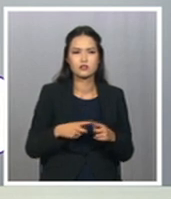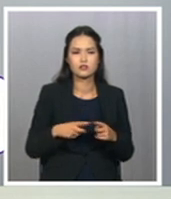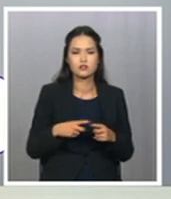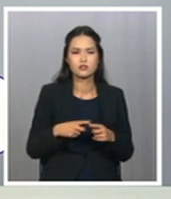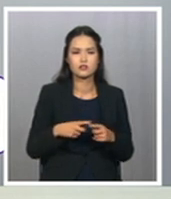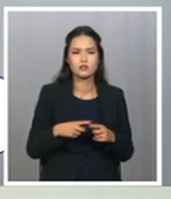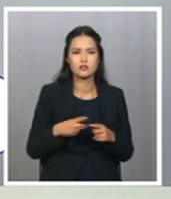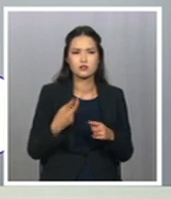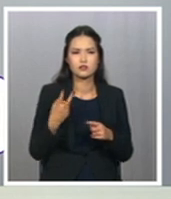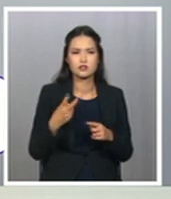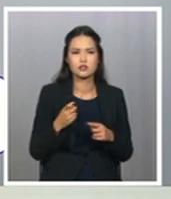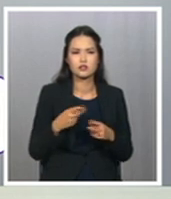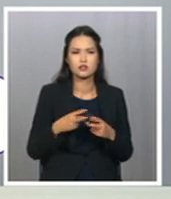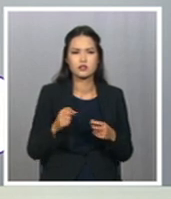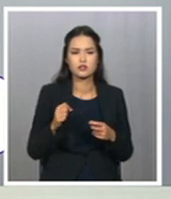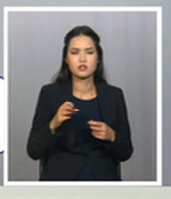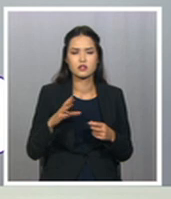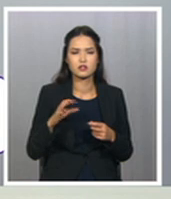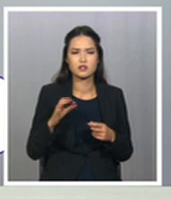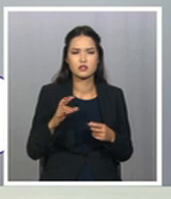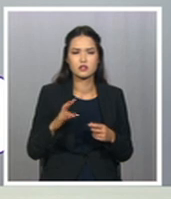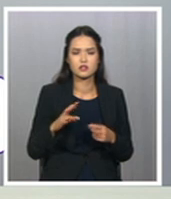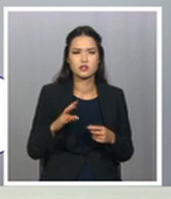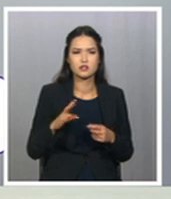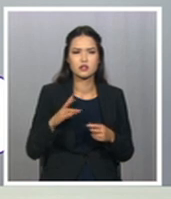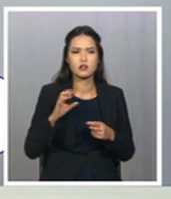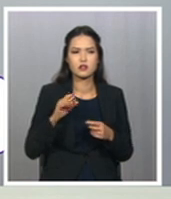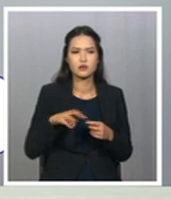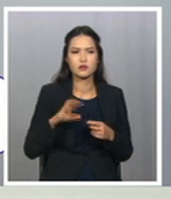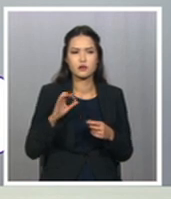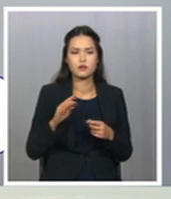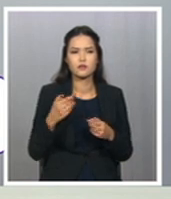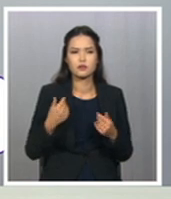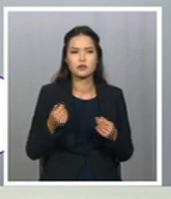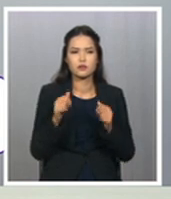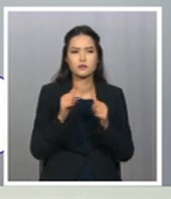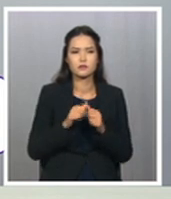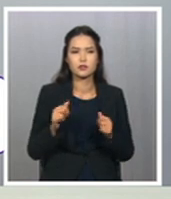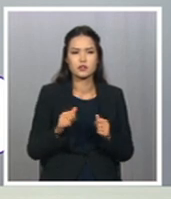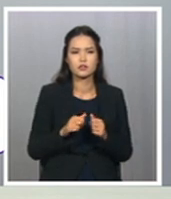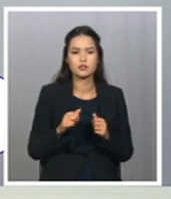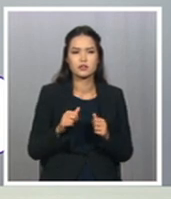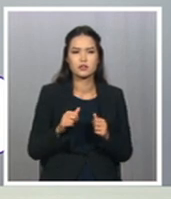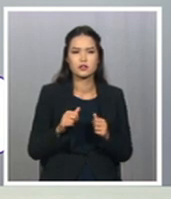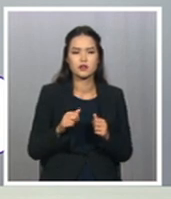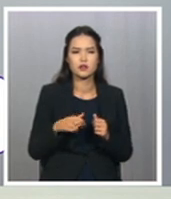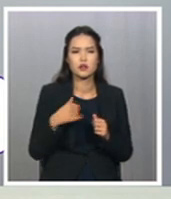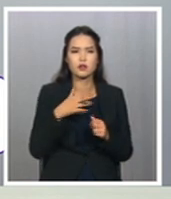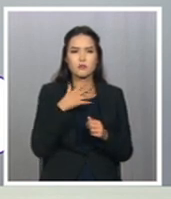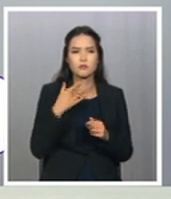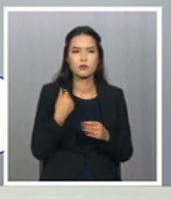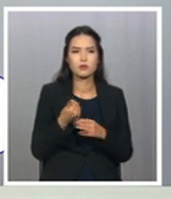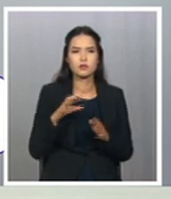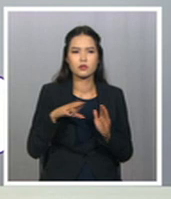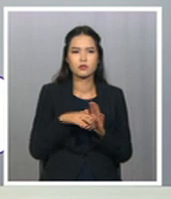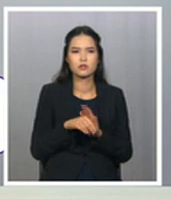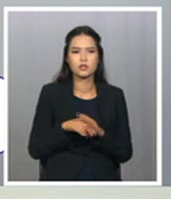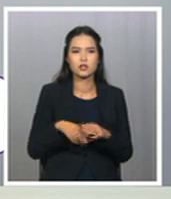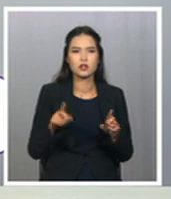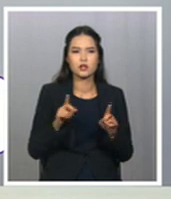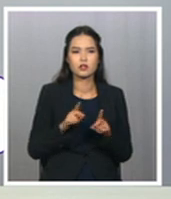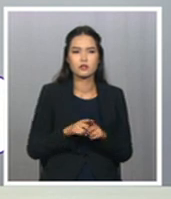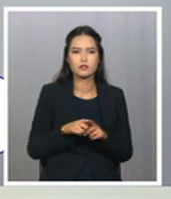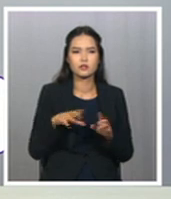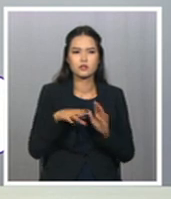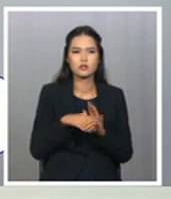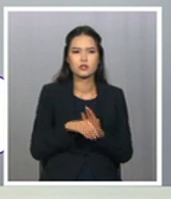тең болады а синус жақша ішінде омега т қосылған фи 0. Бұл жерде бізде x-іміз